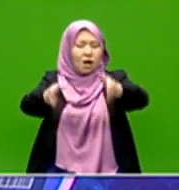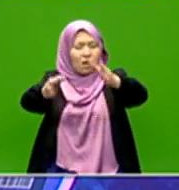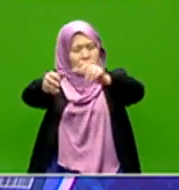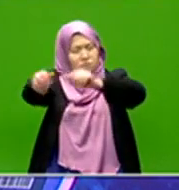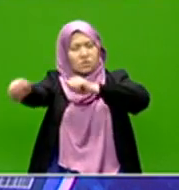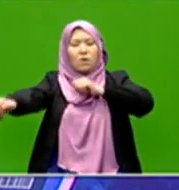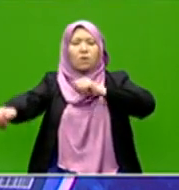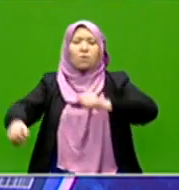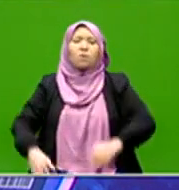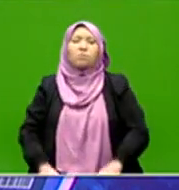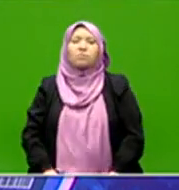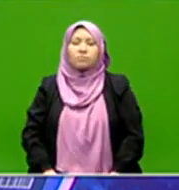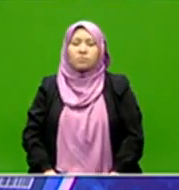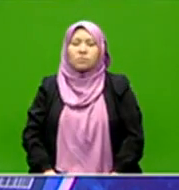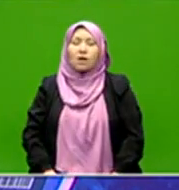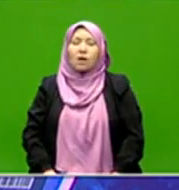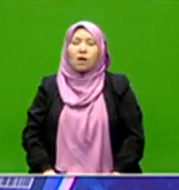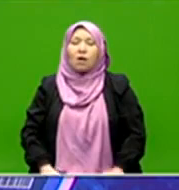'amiq.